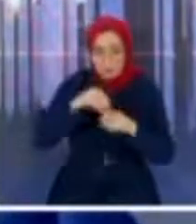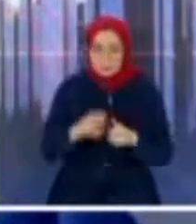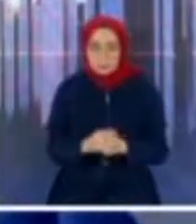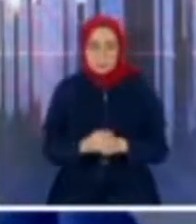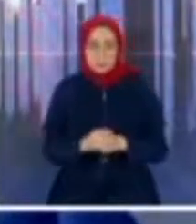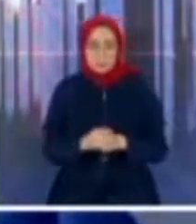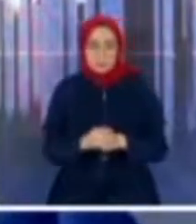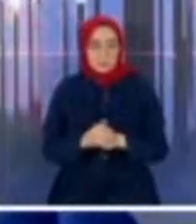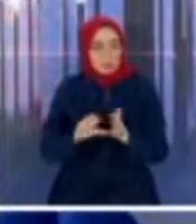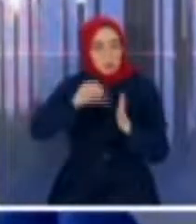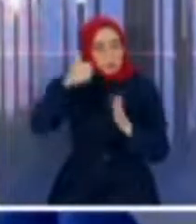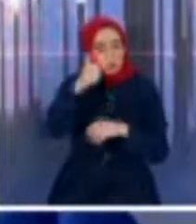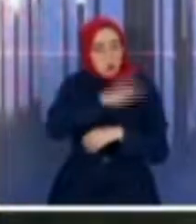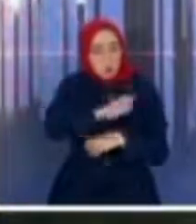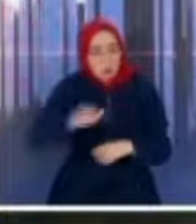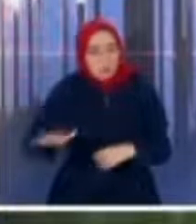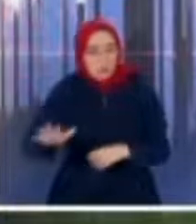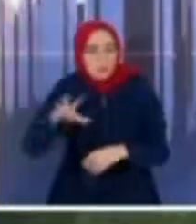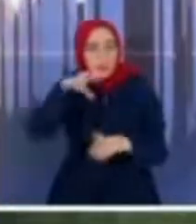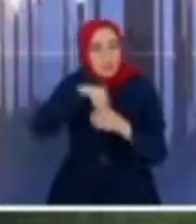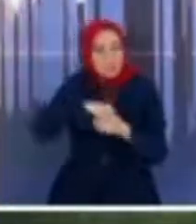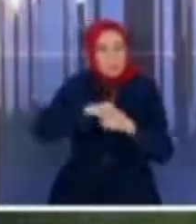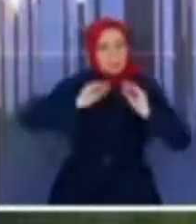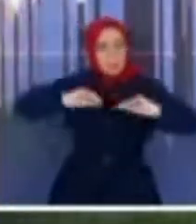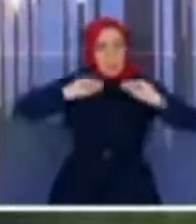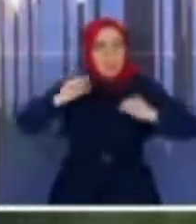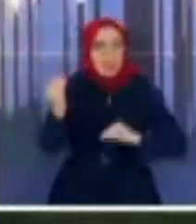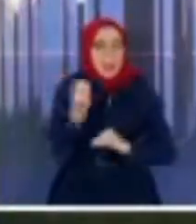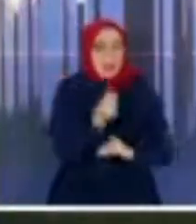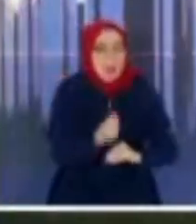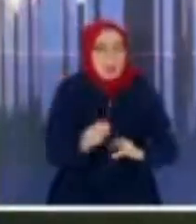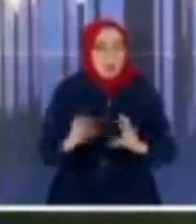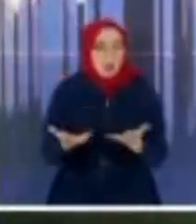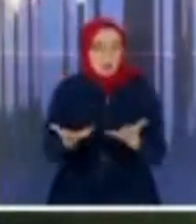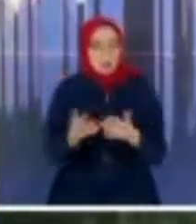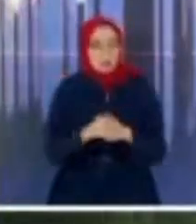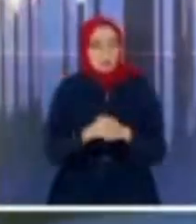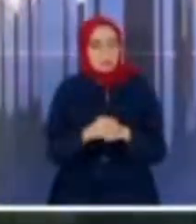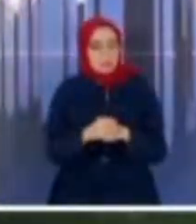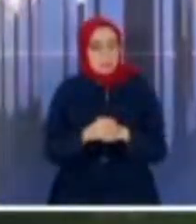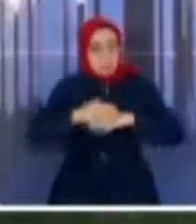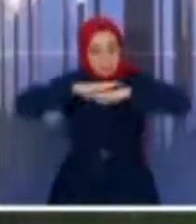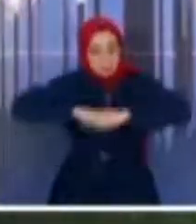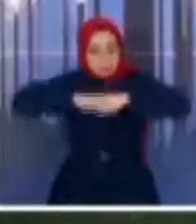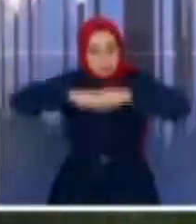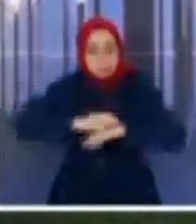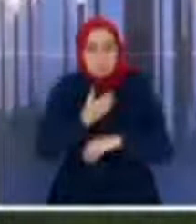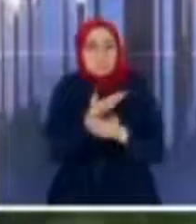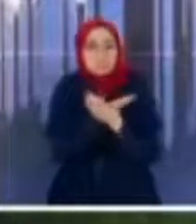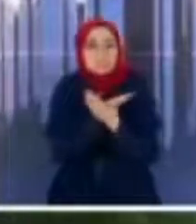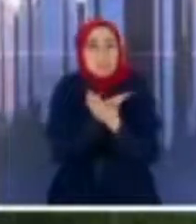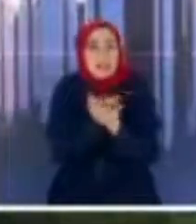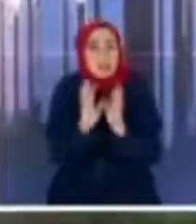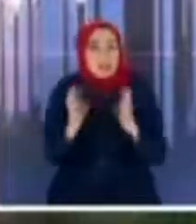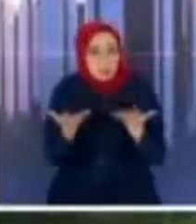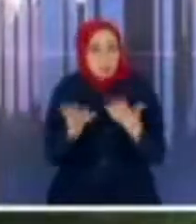ملون مشينا للروضه، علمنا الصغيرات كيفيه التعامل مع الاسعافات الاوليه البسيطه، مثال